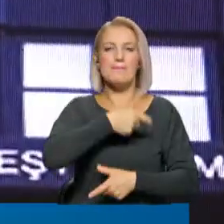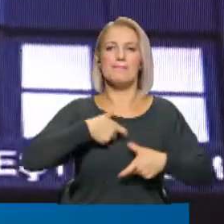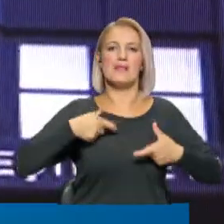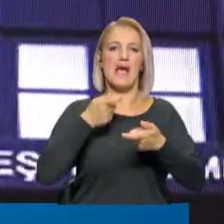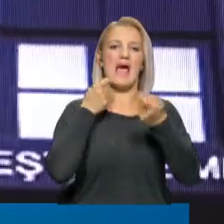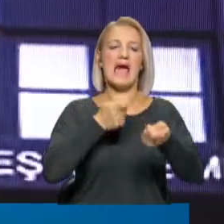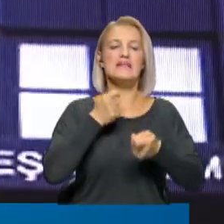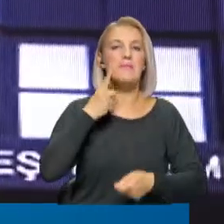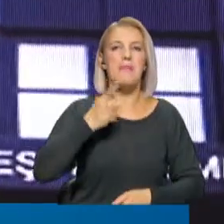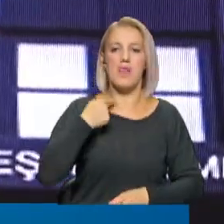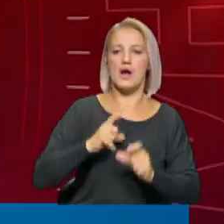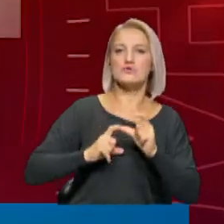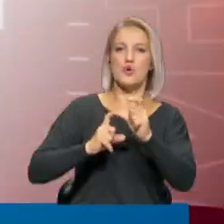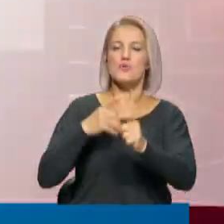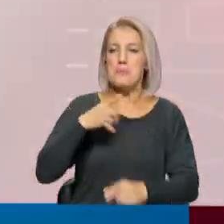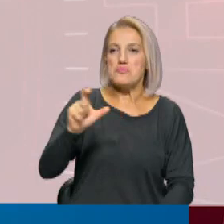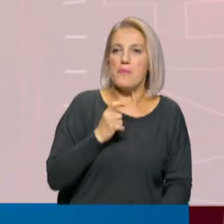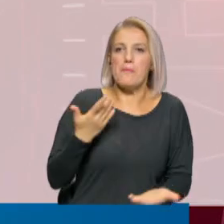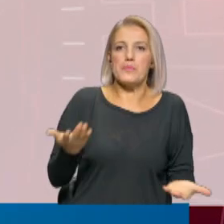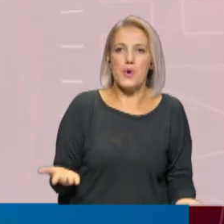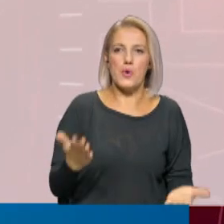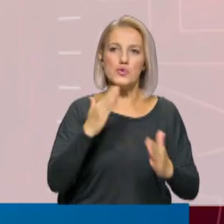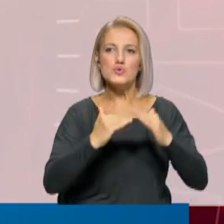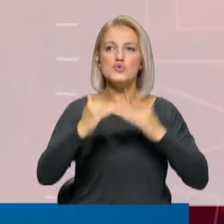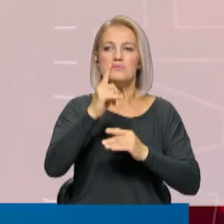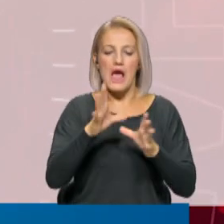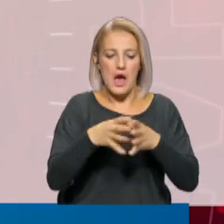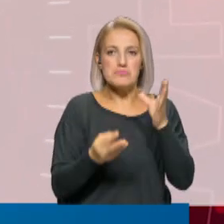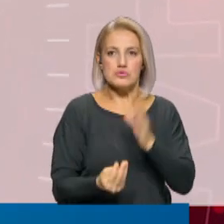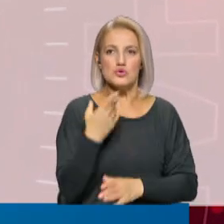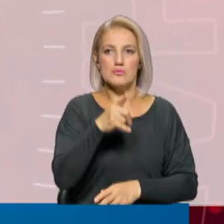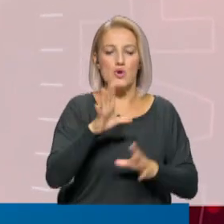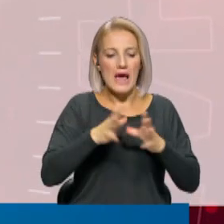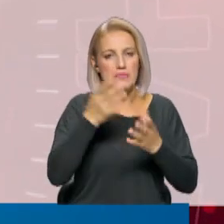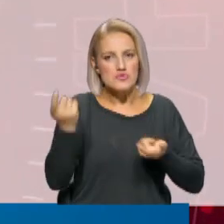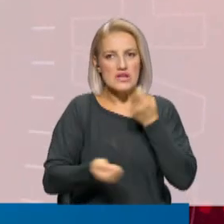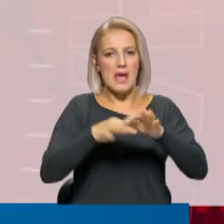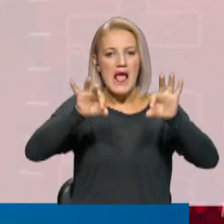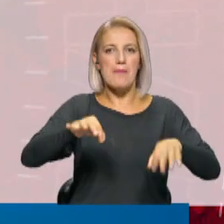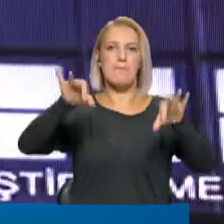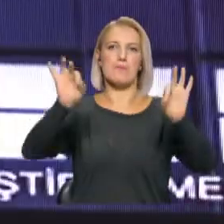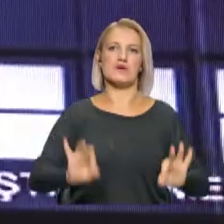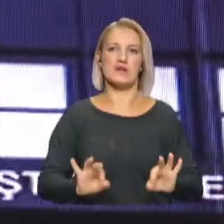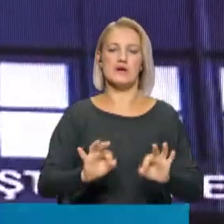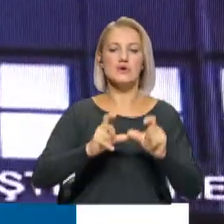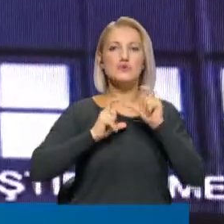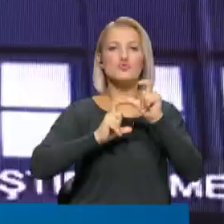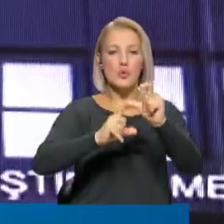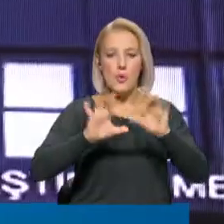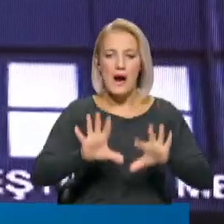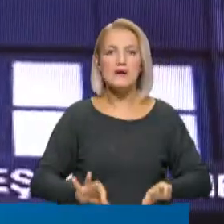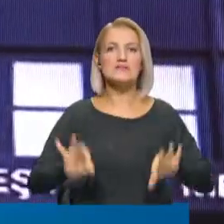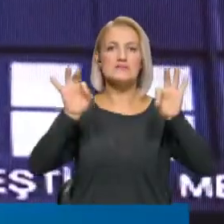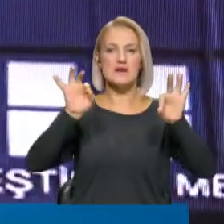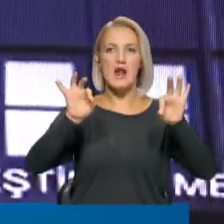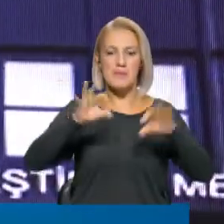Bakanı'na sordum. Şu ana kadar bir yanıt yok. Üst düzey bir ekip oluşturduk ve bu ekip çalışmalarına anında başladı. Soru hazırlama komisyonu